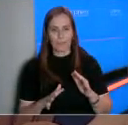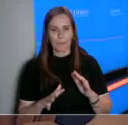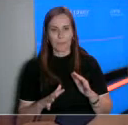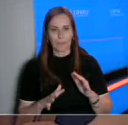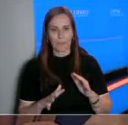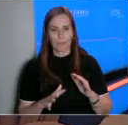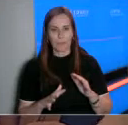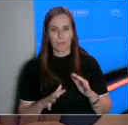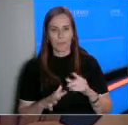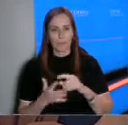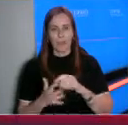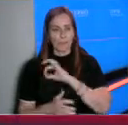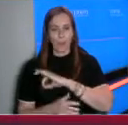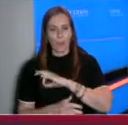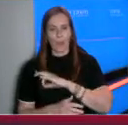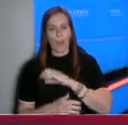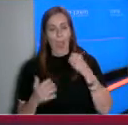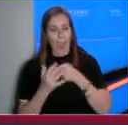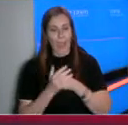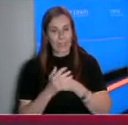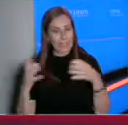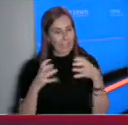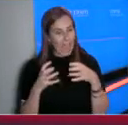אומני א'. יפה. ועד כיתה